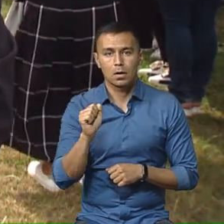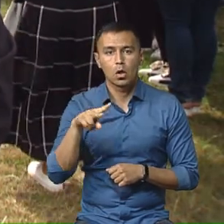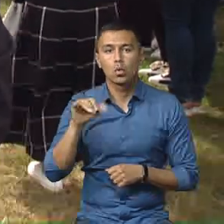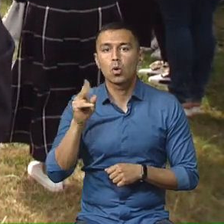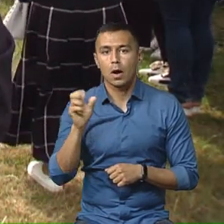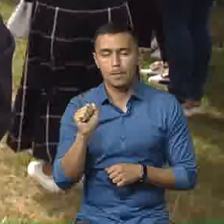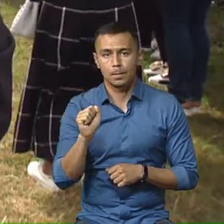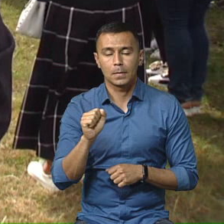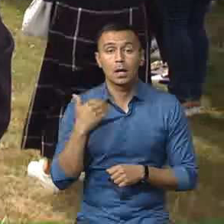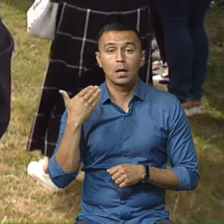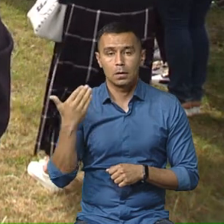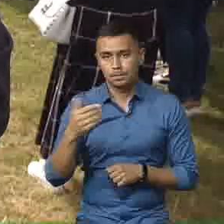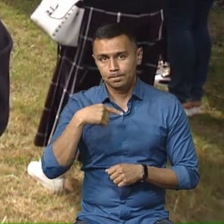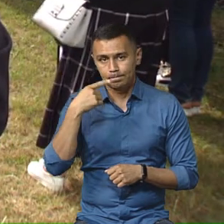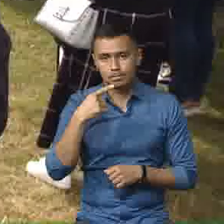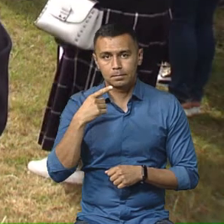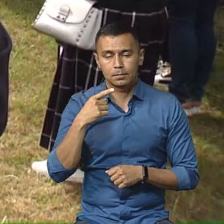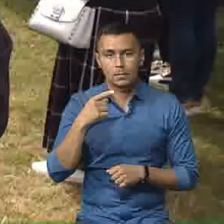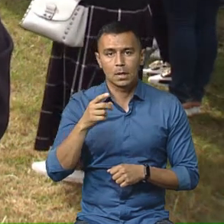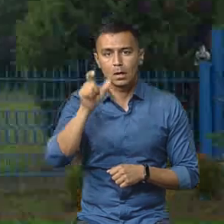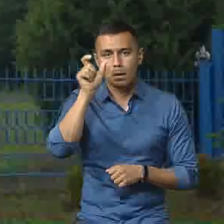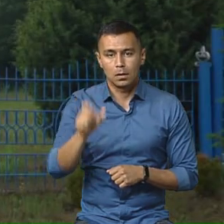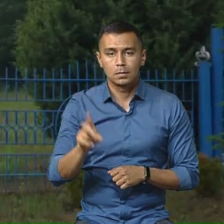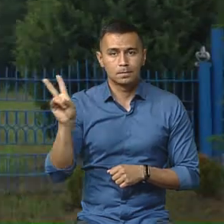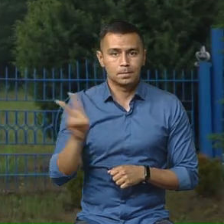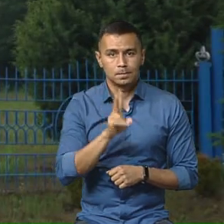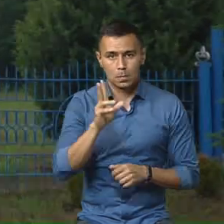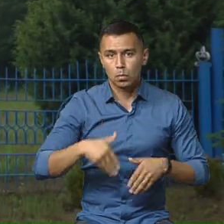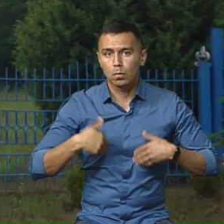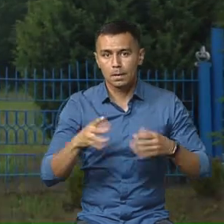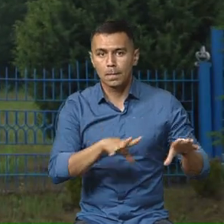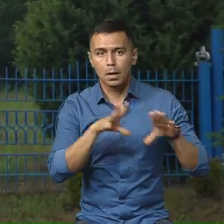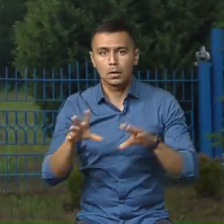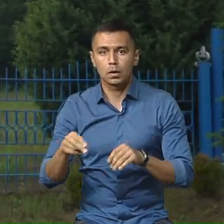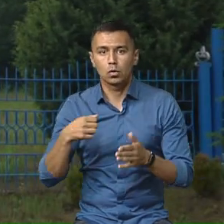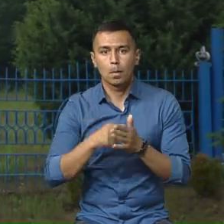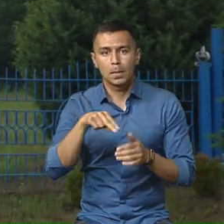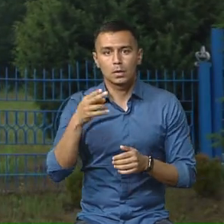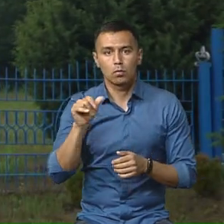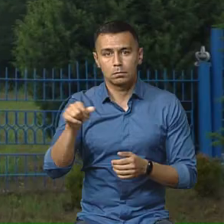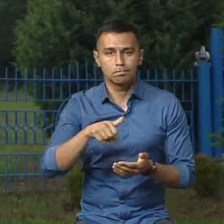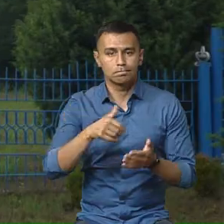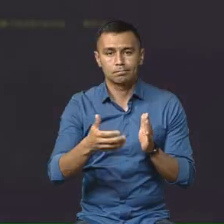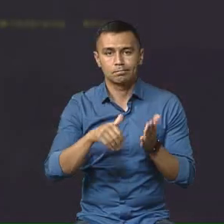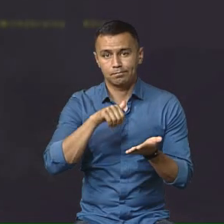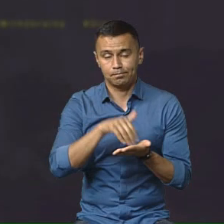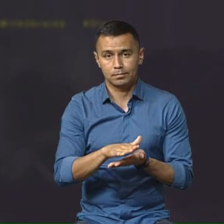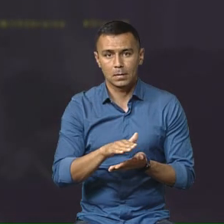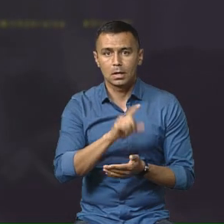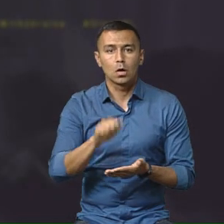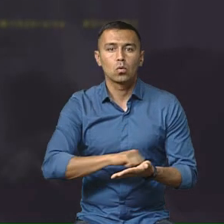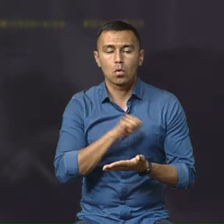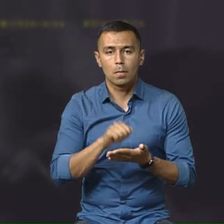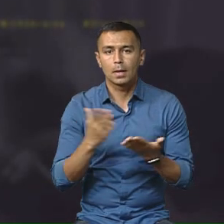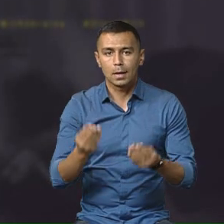Лука. Микола Перегінець каже, настоятелю храму отцю Андрію пропонували перейти до ПЦУ, на що отримали відмову. За